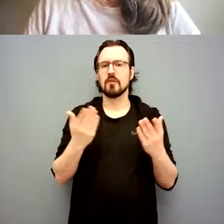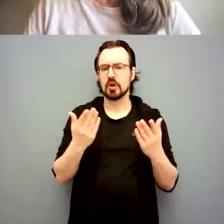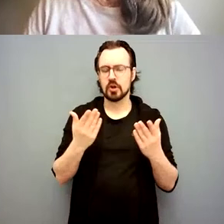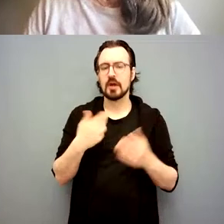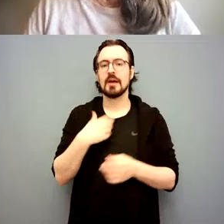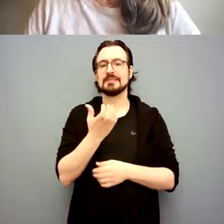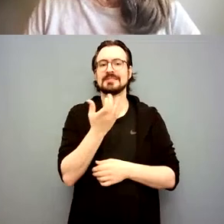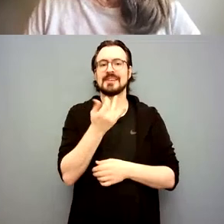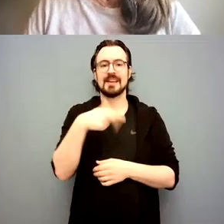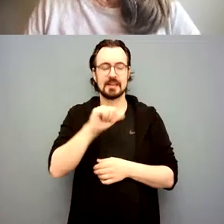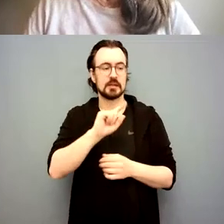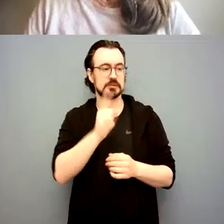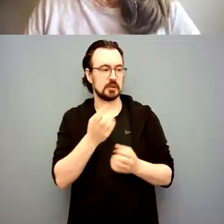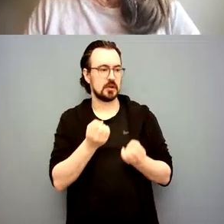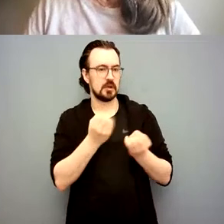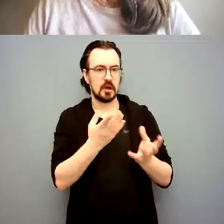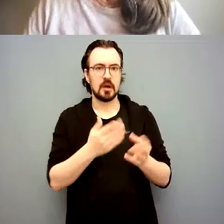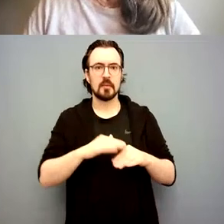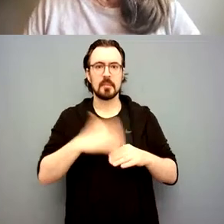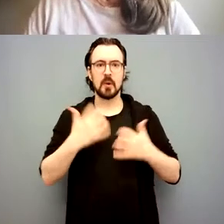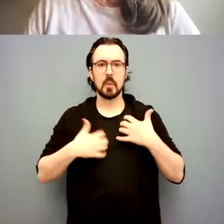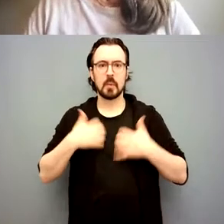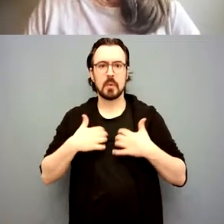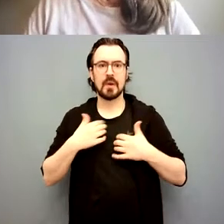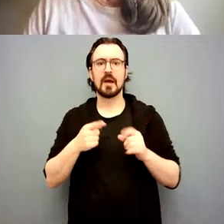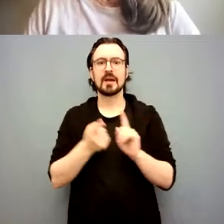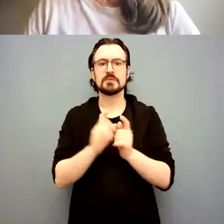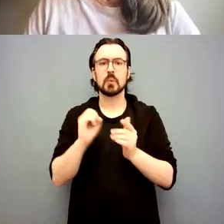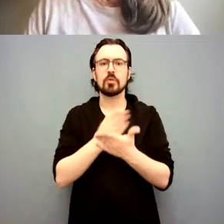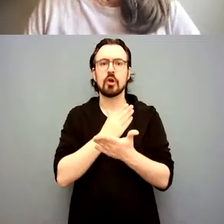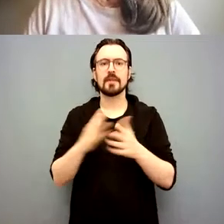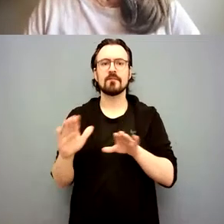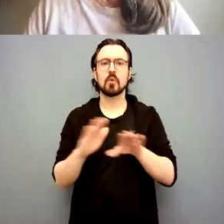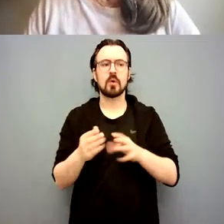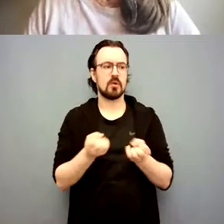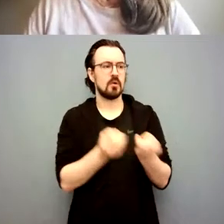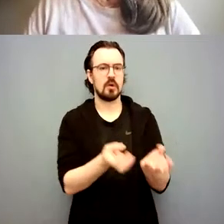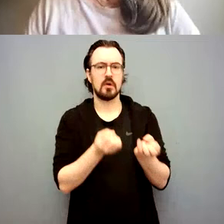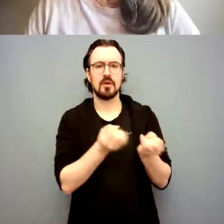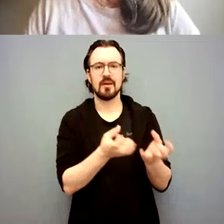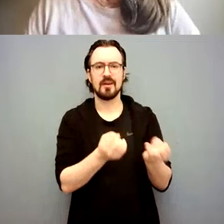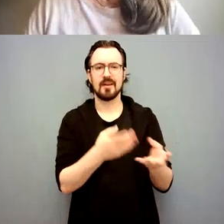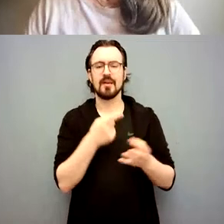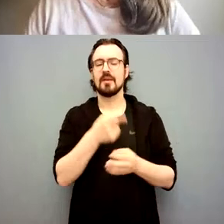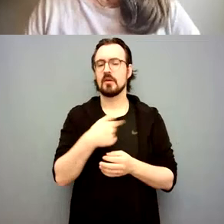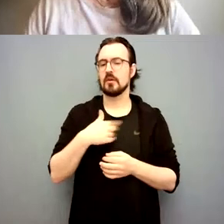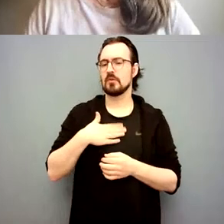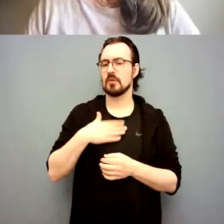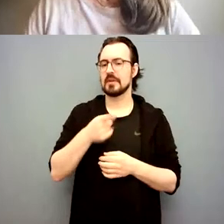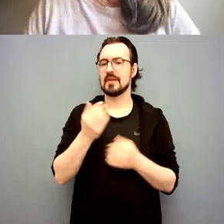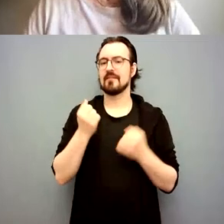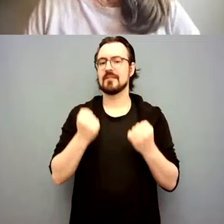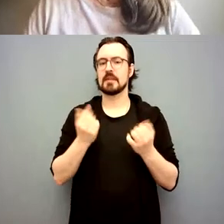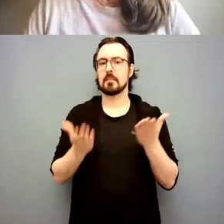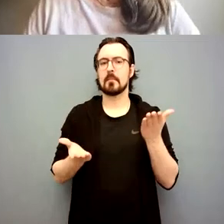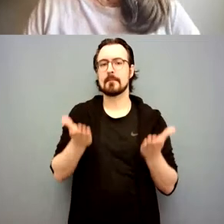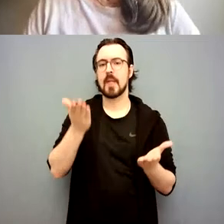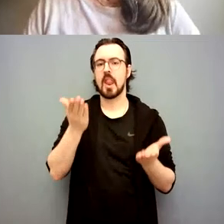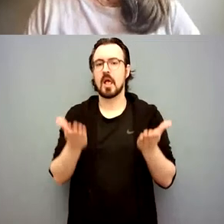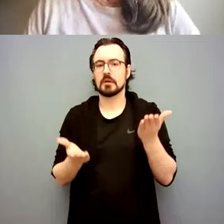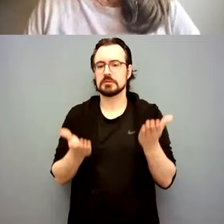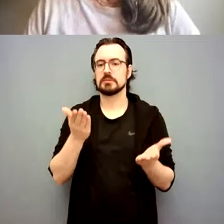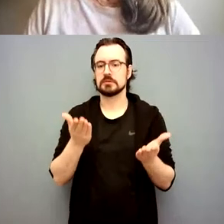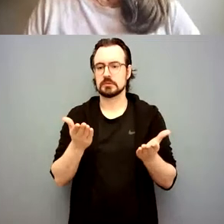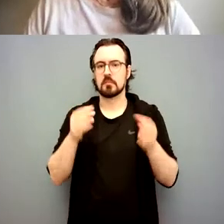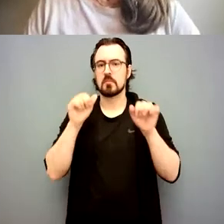man ger större oro och kanske onödig vård. Det där tycker jag är en viktig balansgång som man